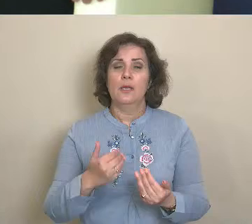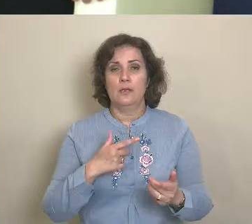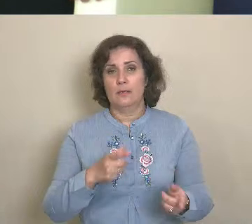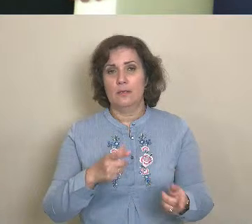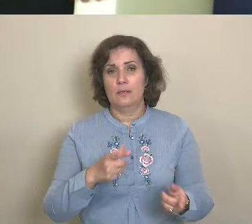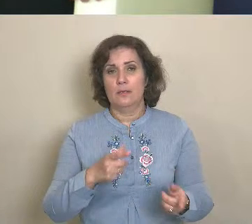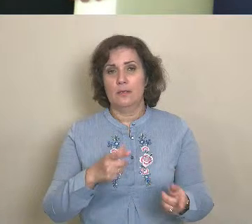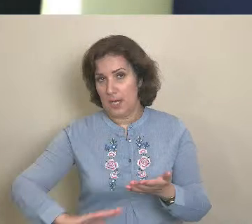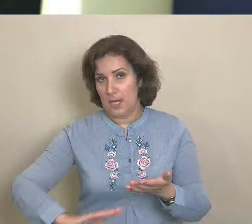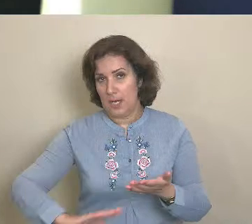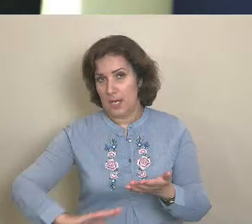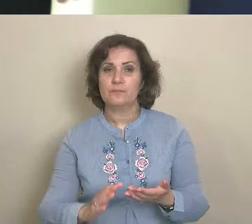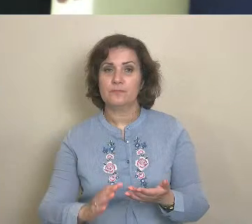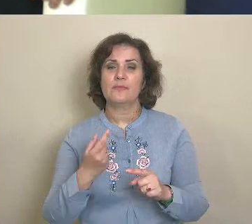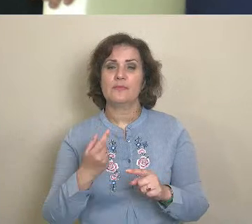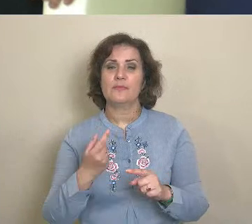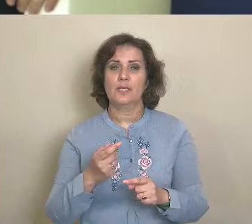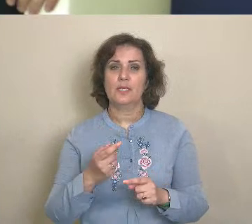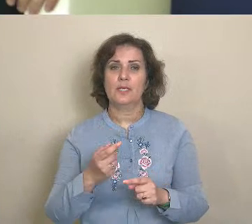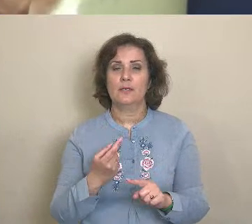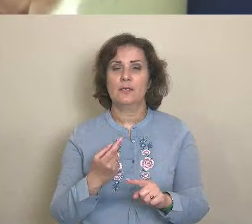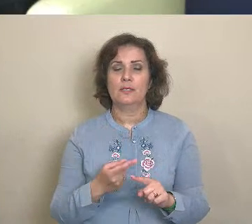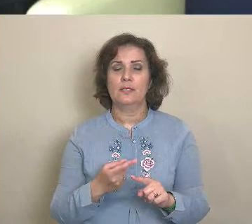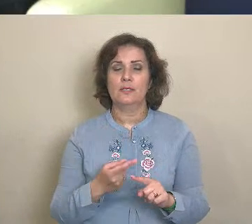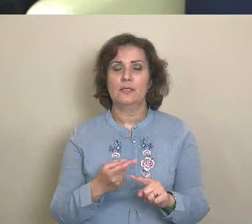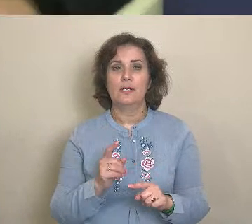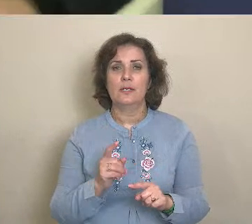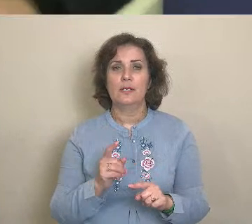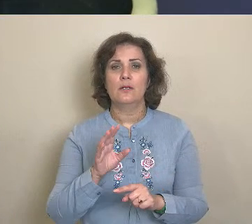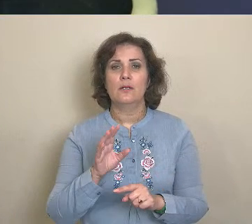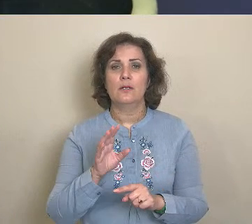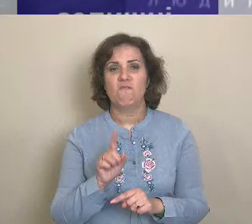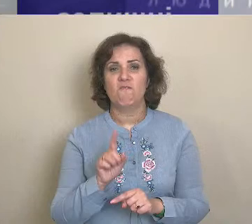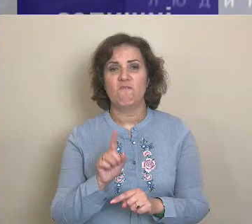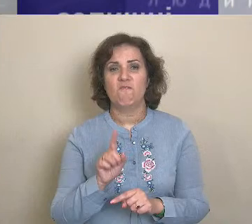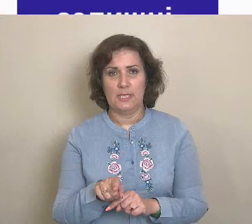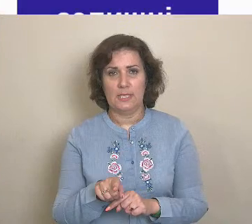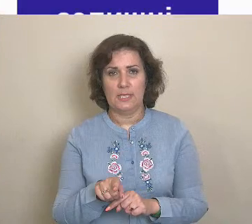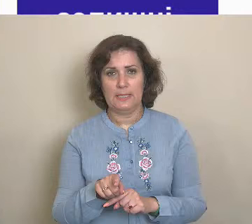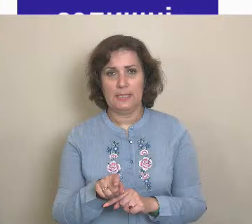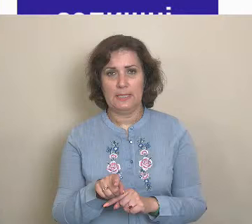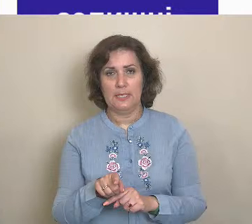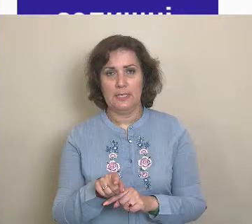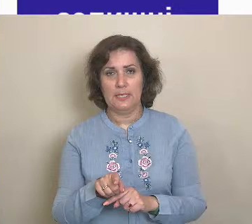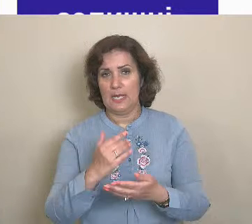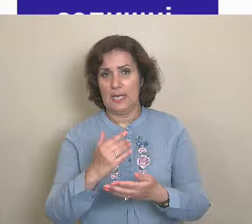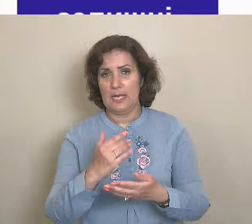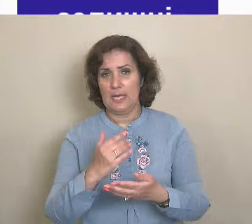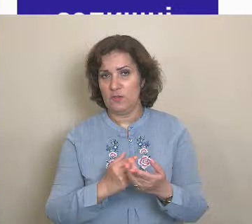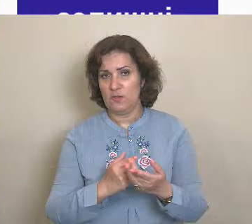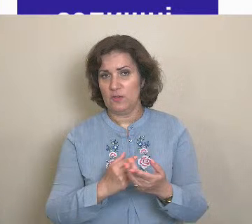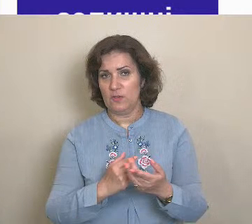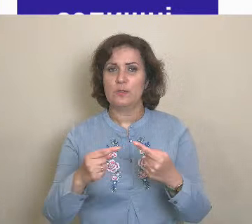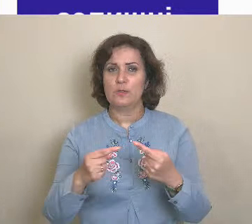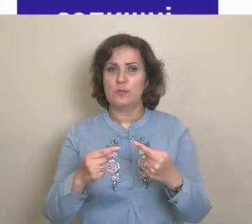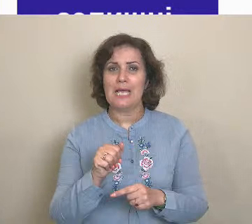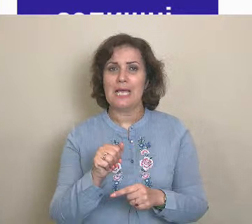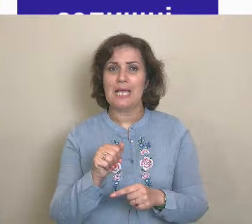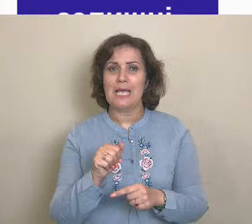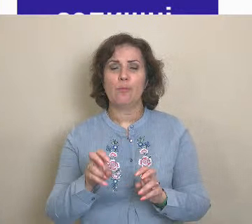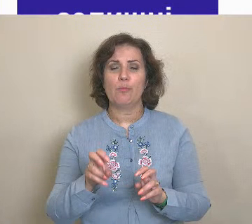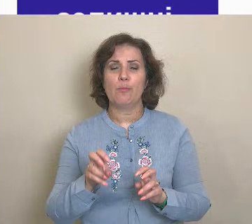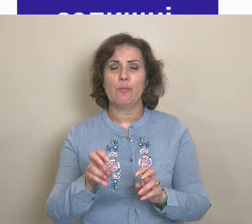to court. Let's move on. Types of the commissions. класифікуються відповідно за типом